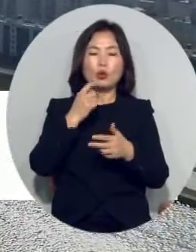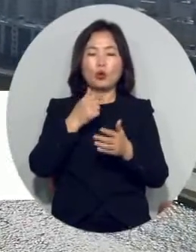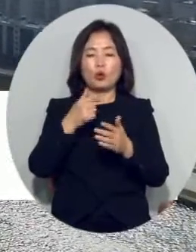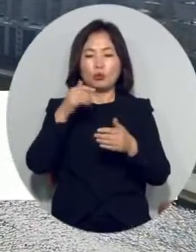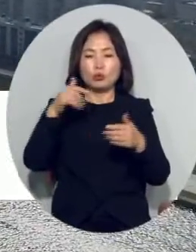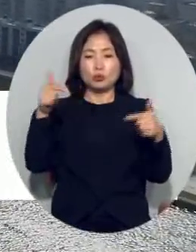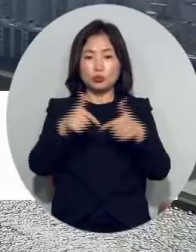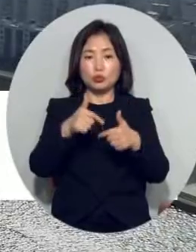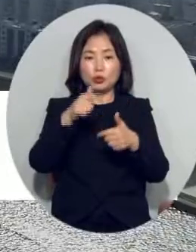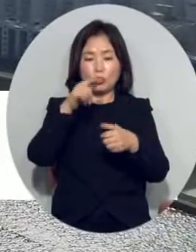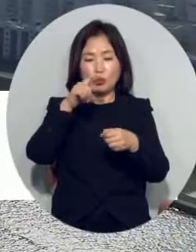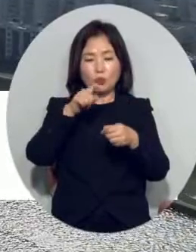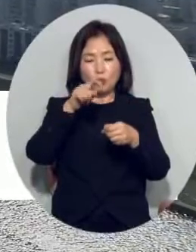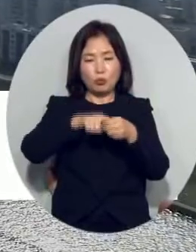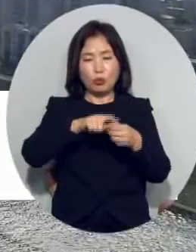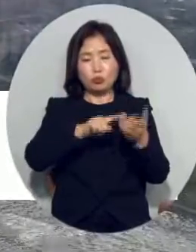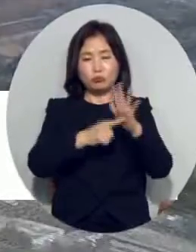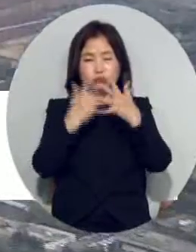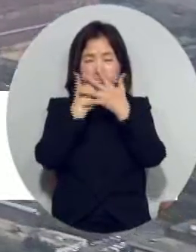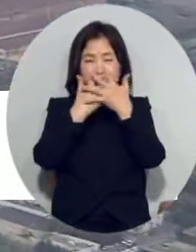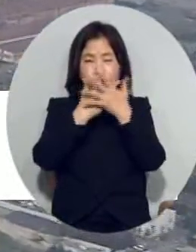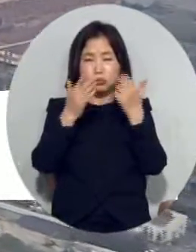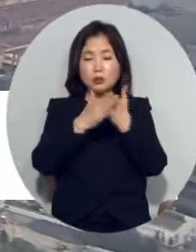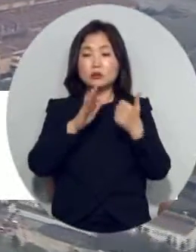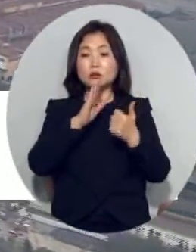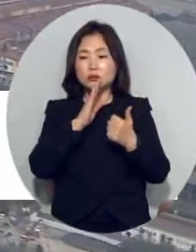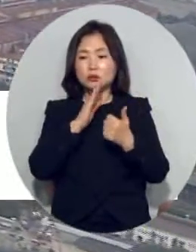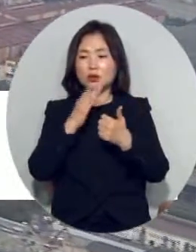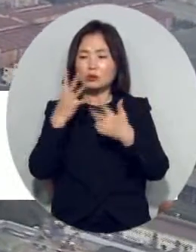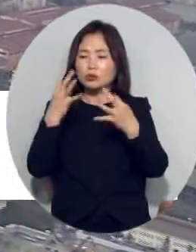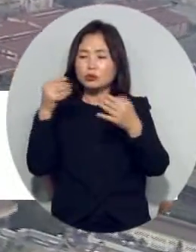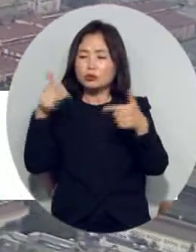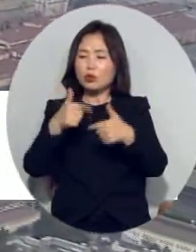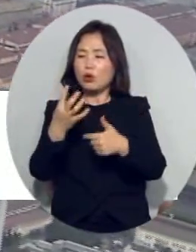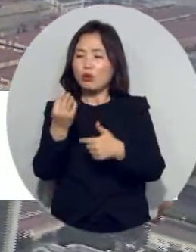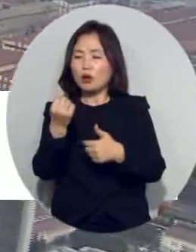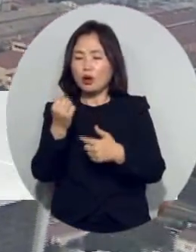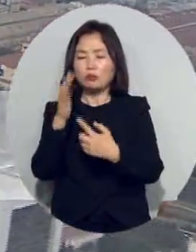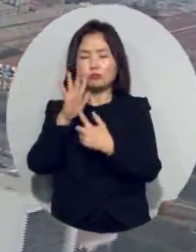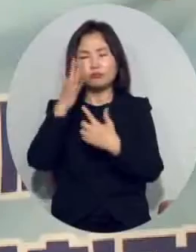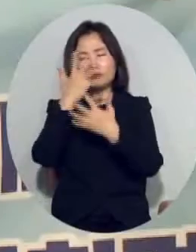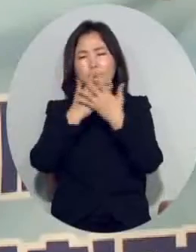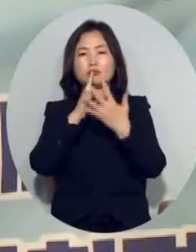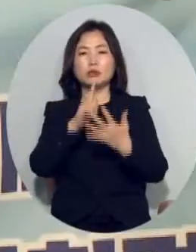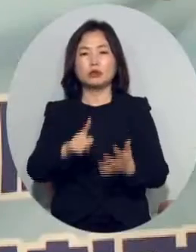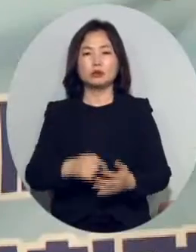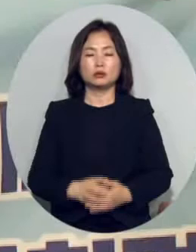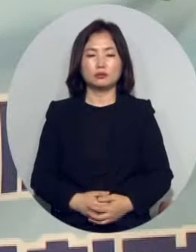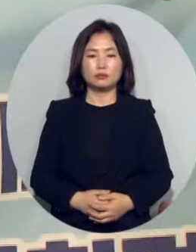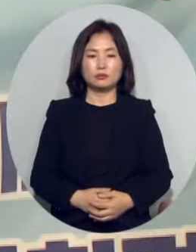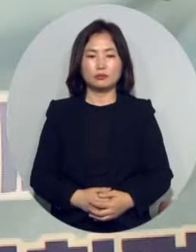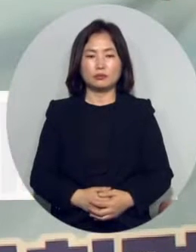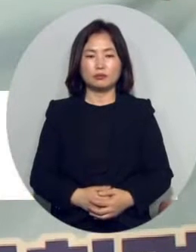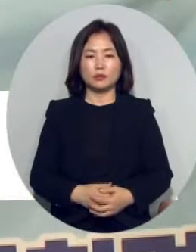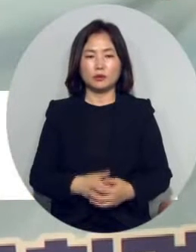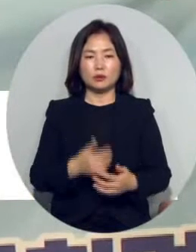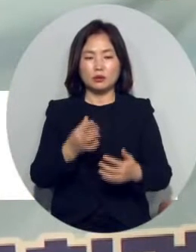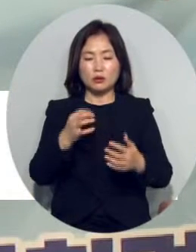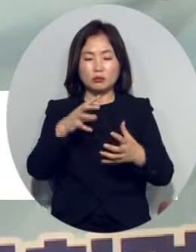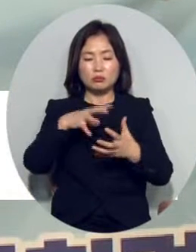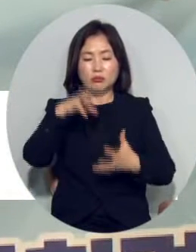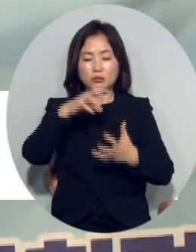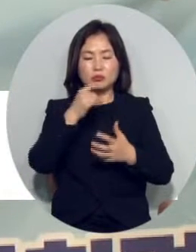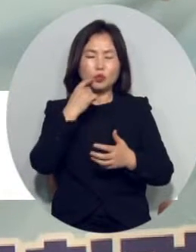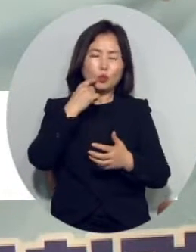목표 수치가 불 명확해 실제적 감량을 쉽게 알기 어렵다는 지적도 나옵니다 얼마나 들이마시는 지 이게